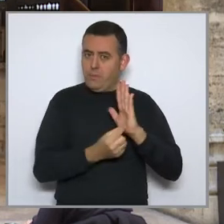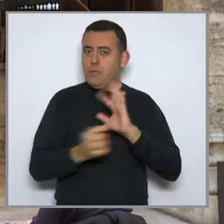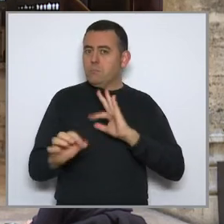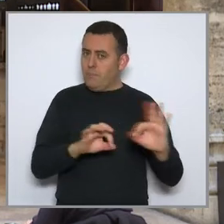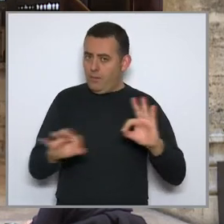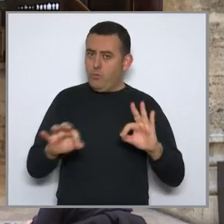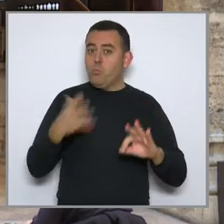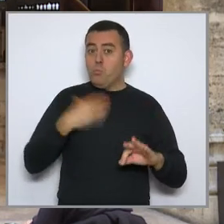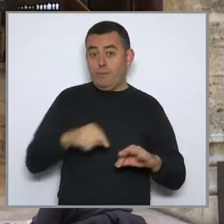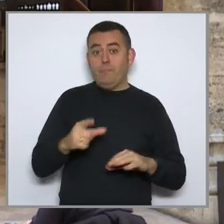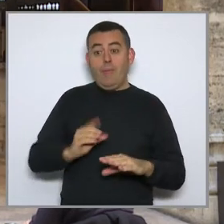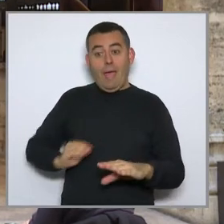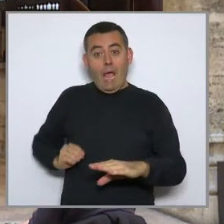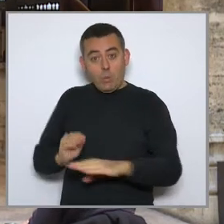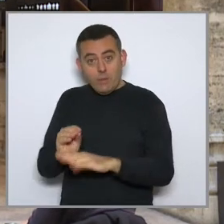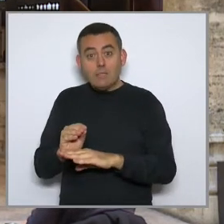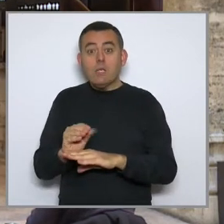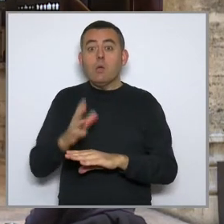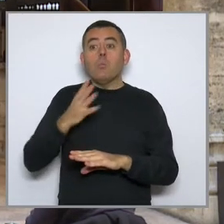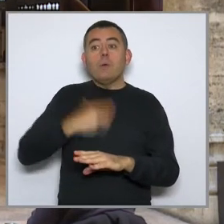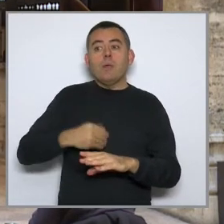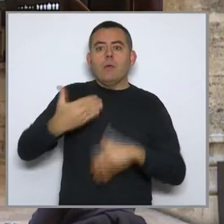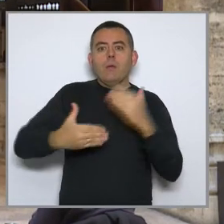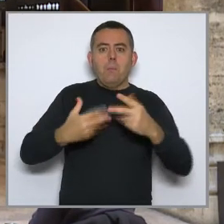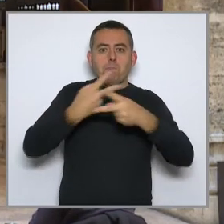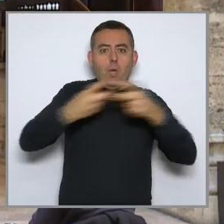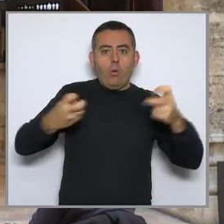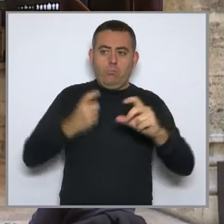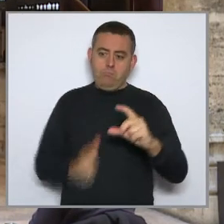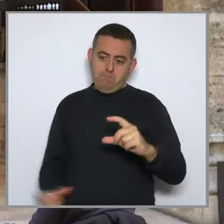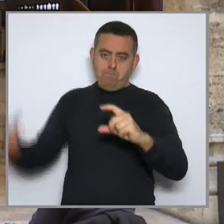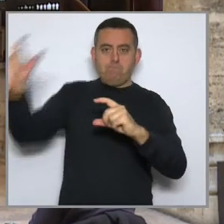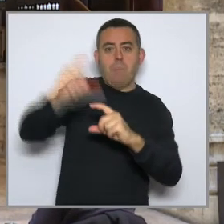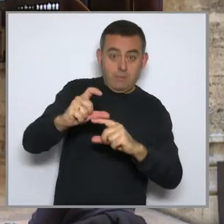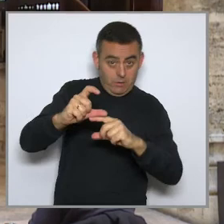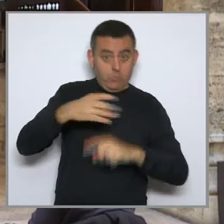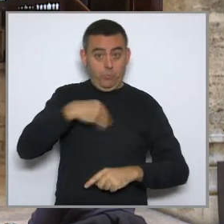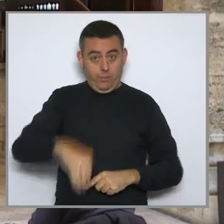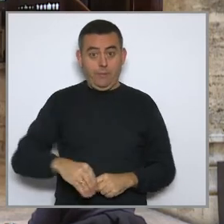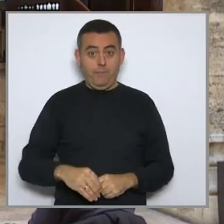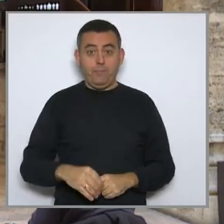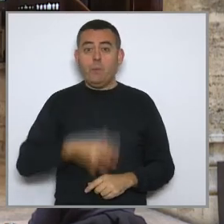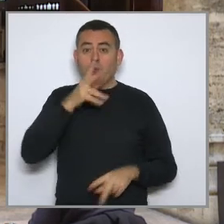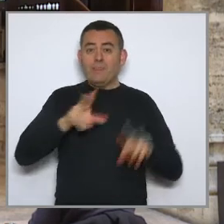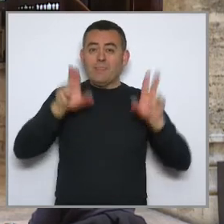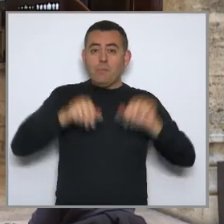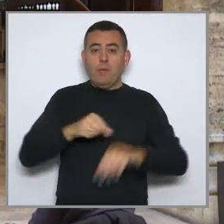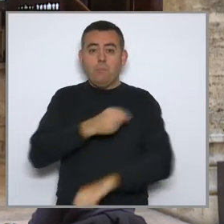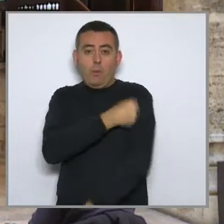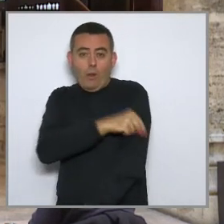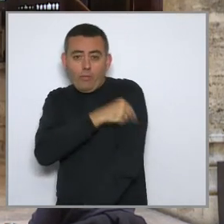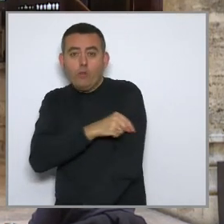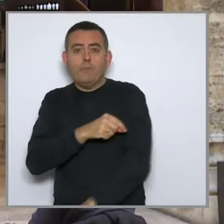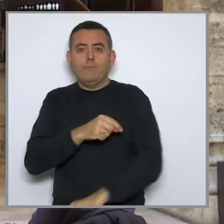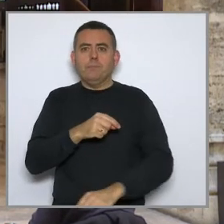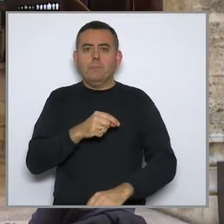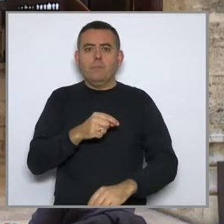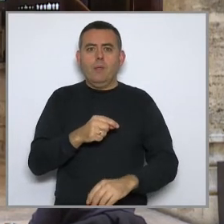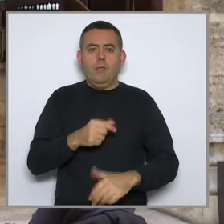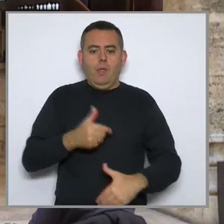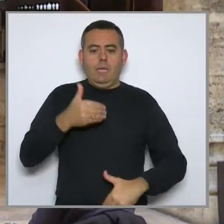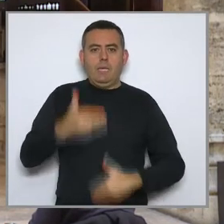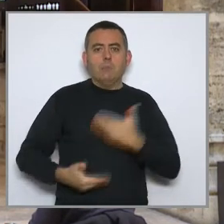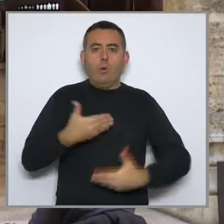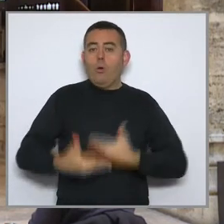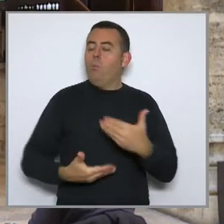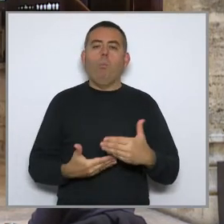se complementaran en un futur, sobretot perquè en el tema de la vacunació ens estem veient que tampoc va al ritme que havíem desitjat, perquè ja no solament